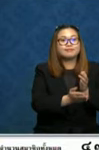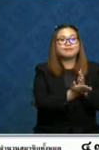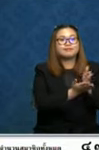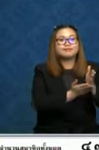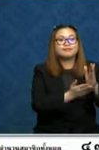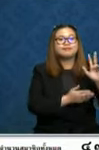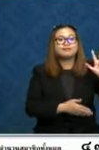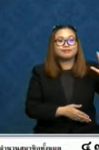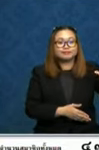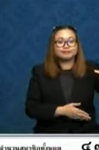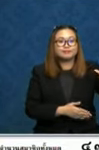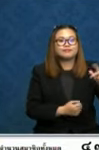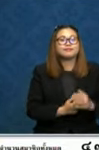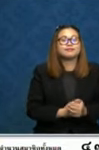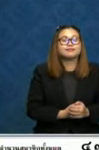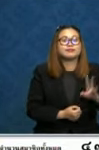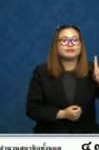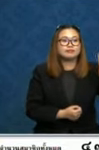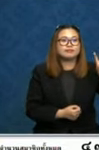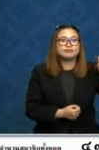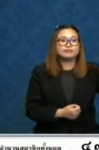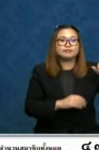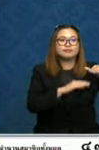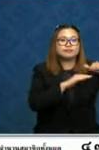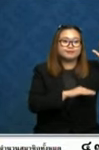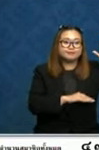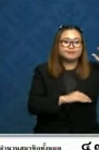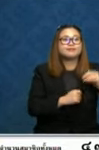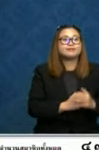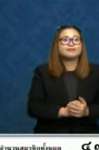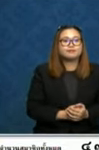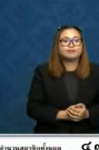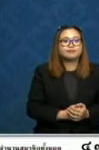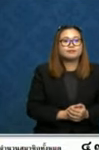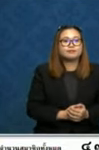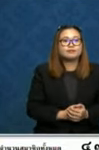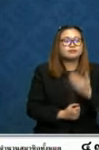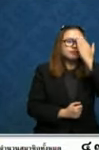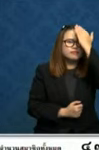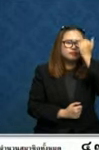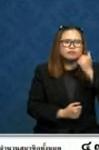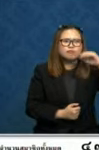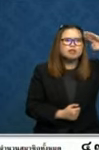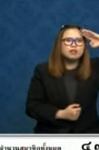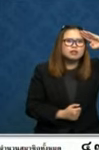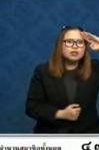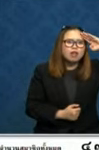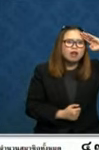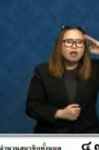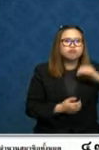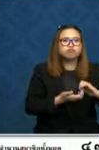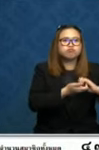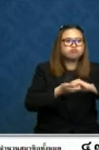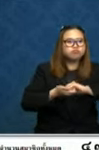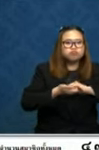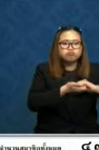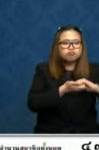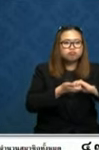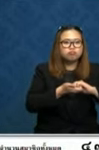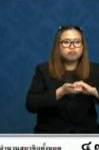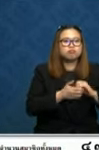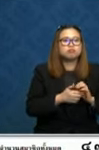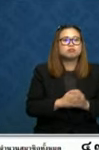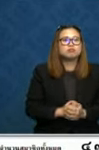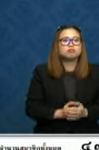อีก 700,000 กว่าผมไม่แน่ใจว่านะครับกองทัพทำไมถึงจะต้องสร้างความสัมพันธ์ด้วยงบประมา